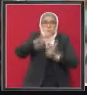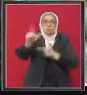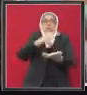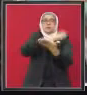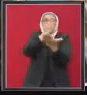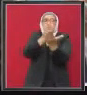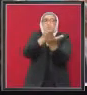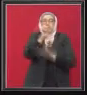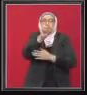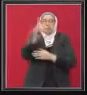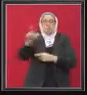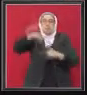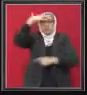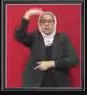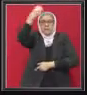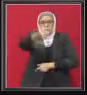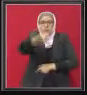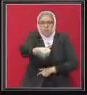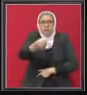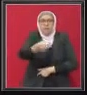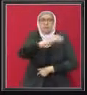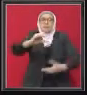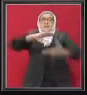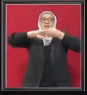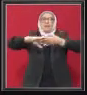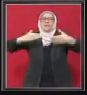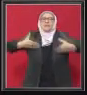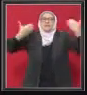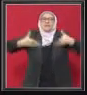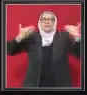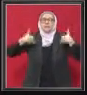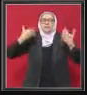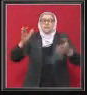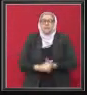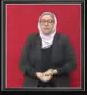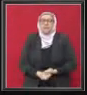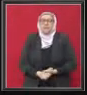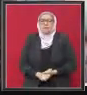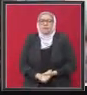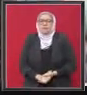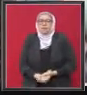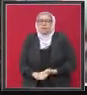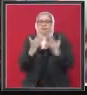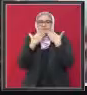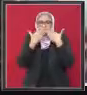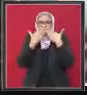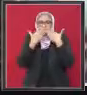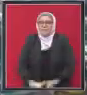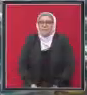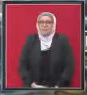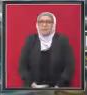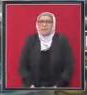hidayah. Assalamualaikum warahmatullahi wabarakatuh. Dan salam sejahtera. Jangan jadi senator. Terima kasih.